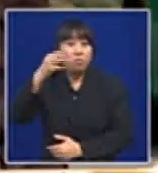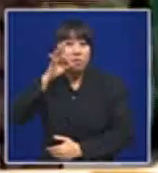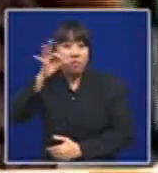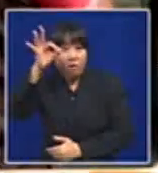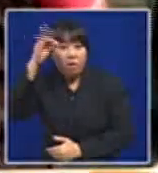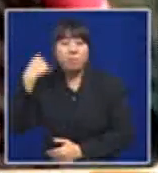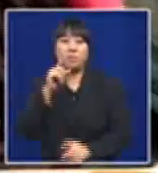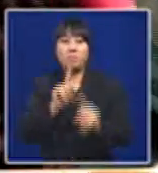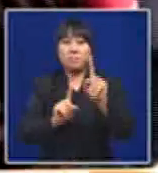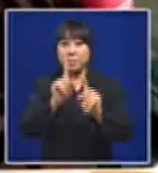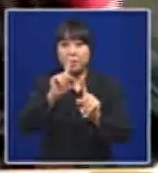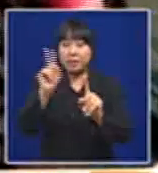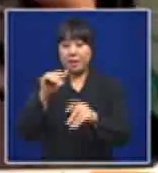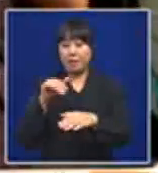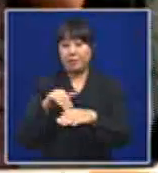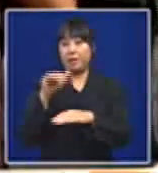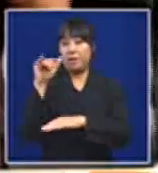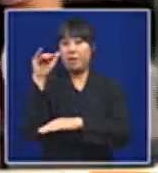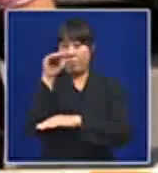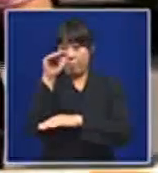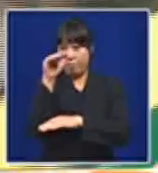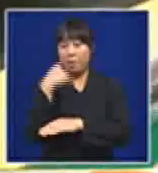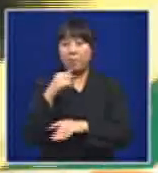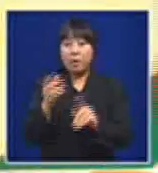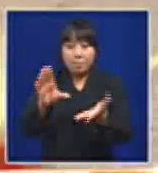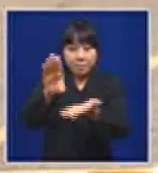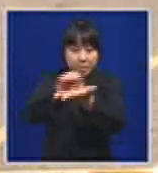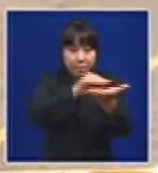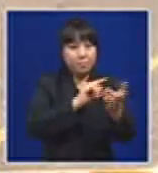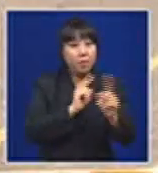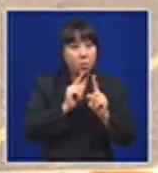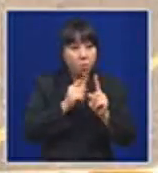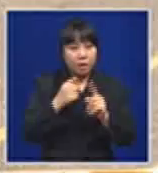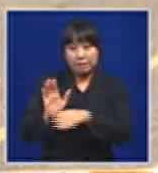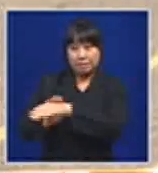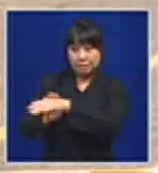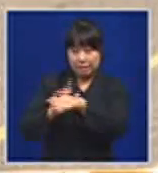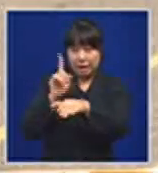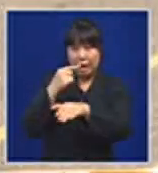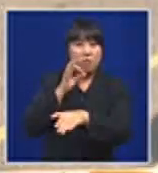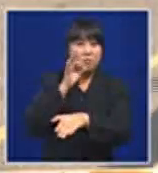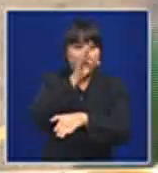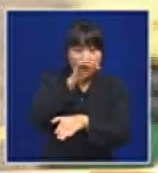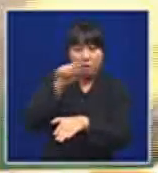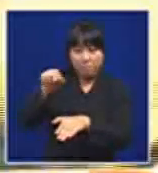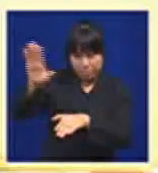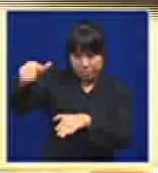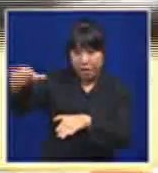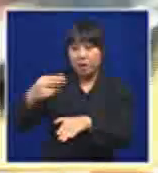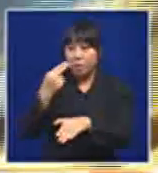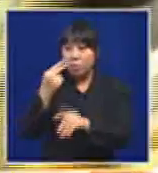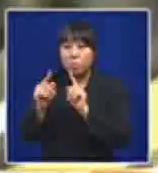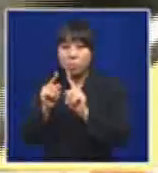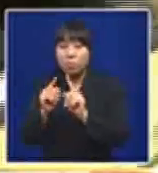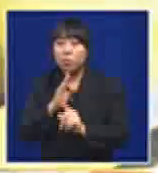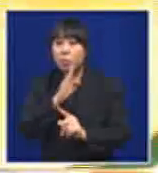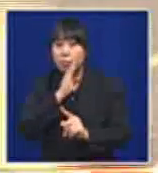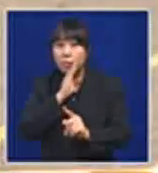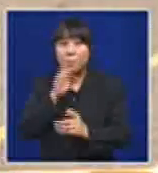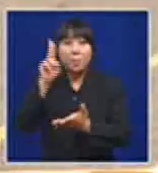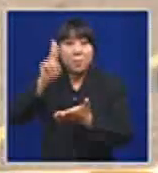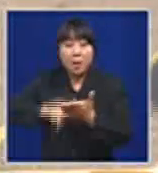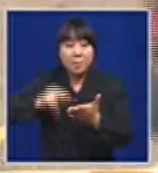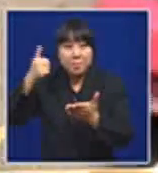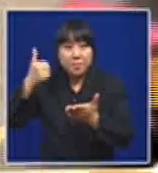มินจากท่าอากาศยานสุวรรณภูมิมหารือและเรียกแท็กซี่ที่ถูกร้องเรียนมาพูดคุยหากไม่สามารถปรับได้